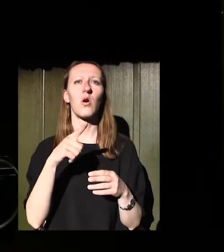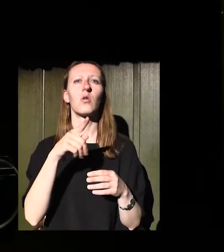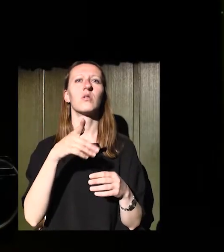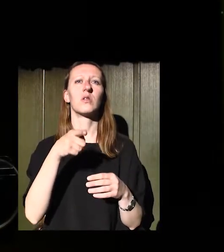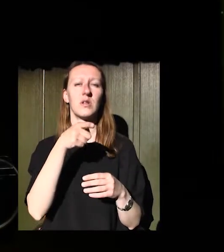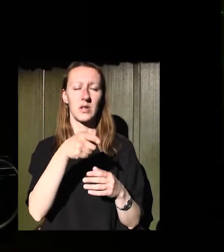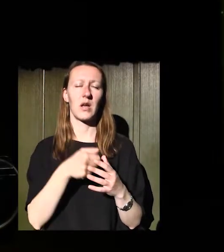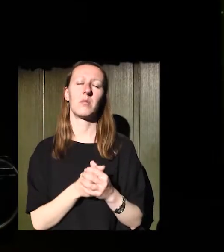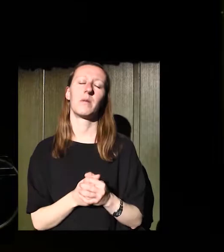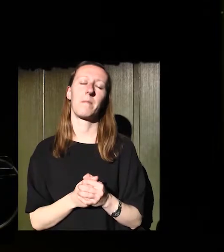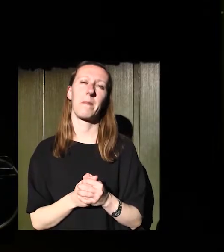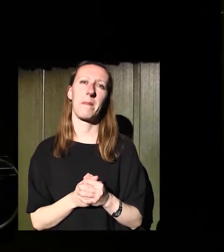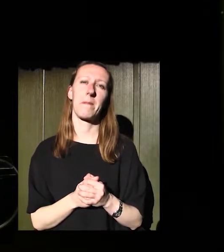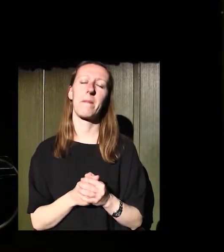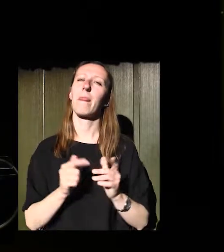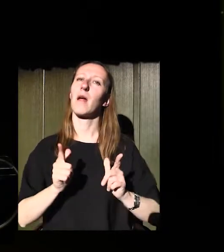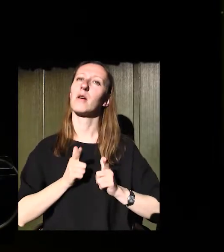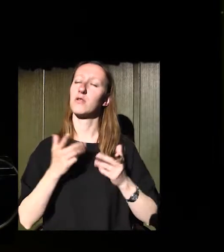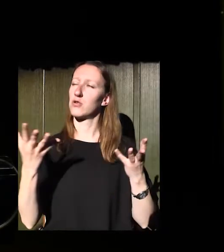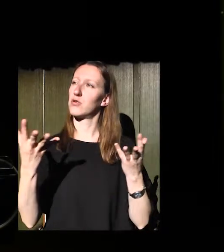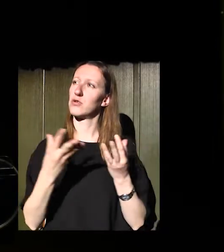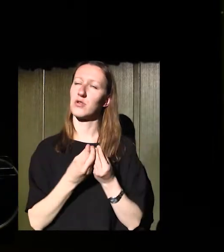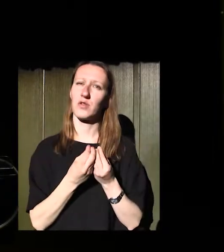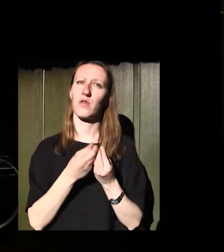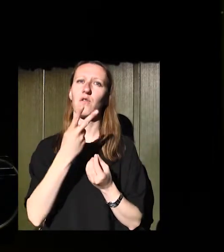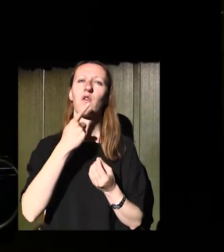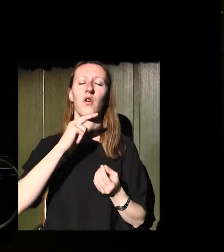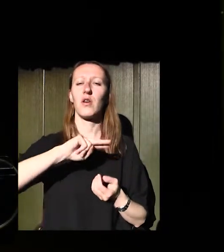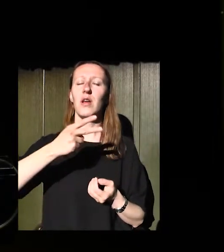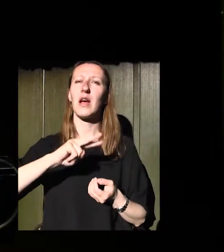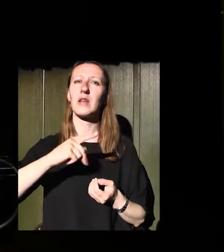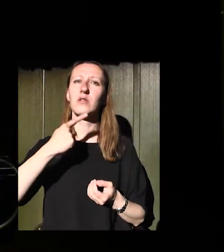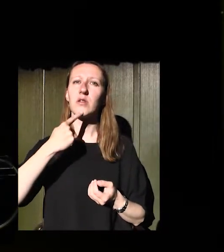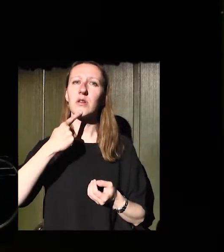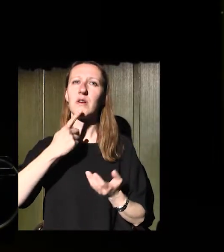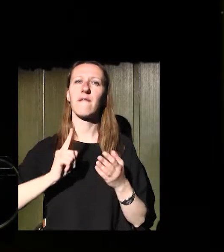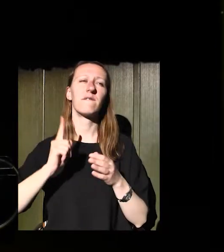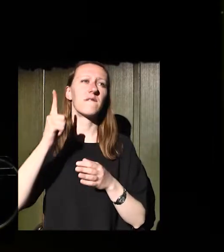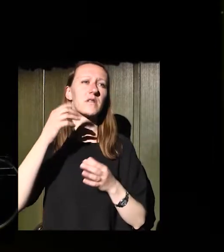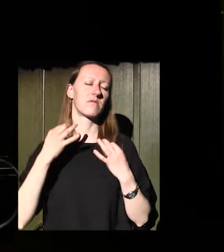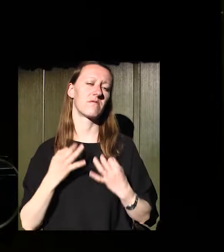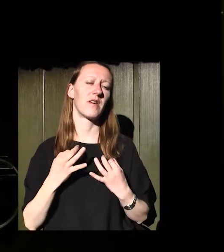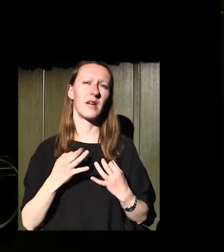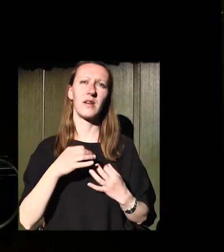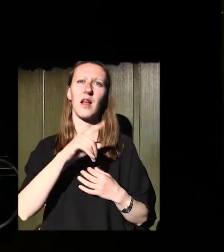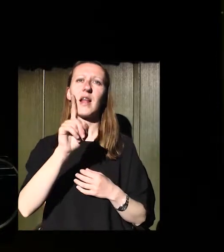da te stesso. Suživot, convivenza, dvojezičnost i visoki demokratski standardi